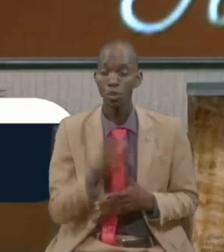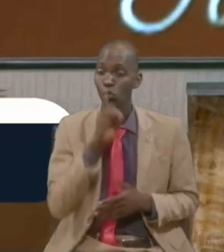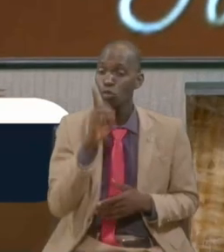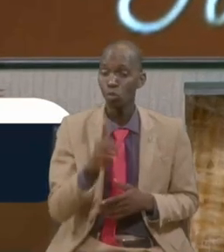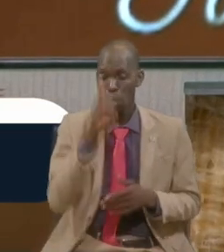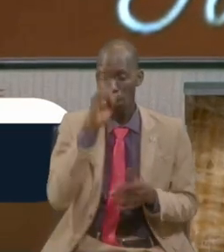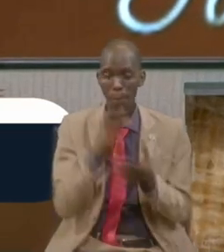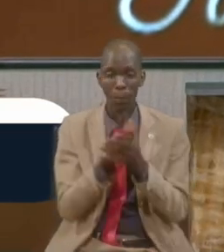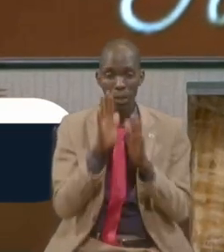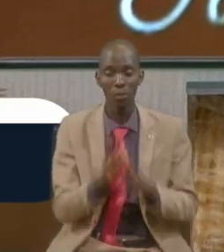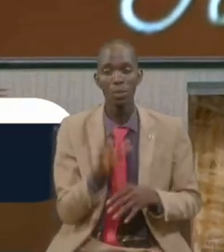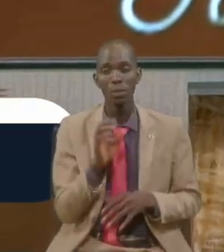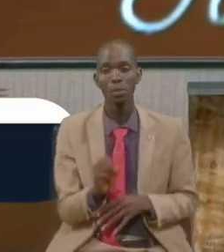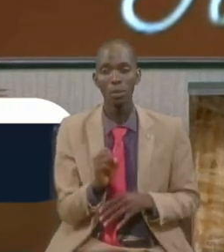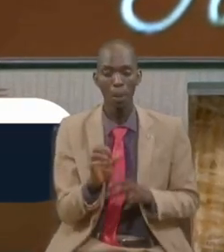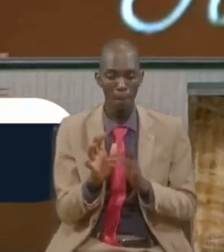De vrais croyants,